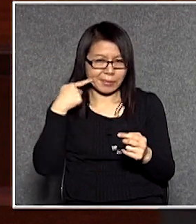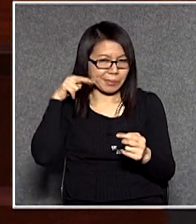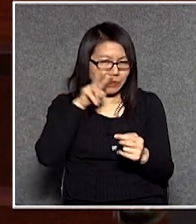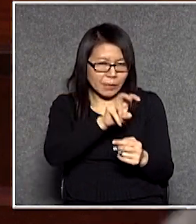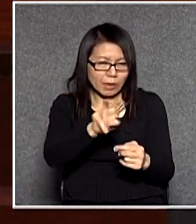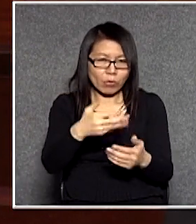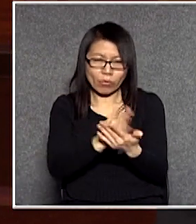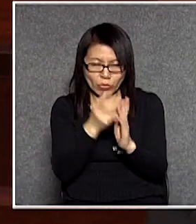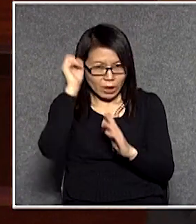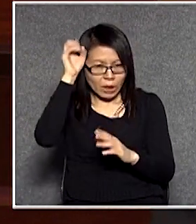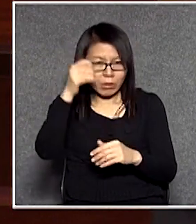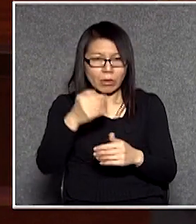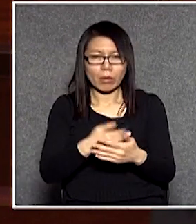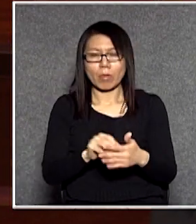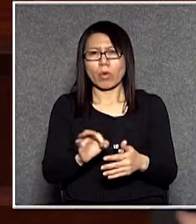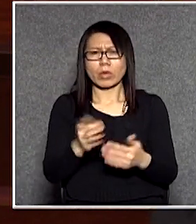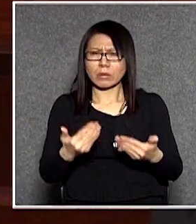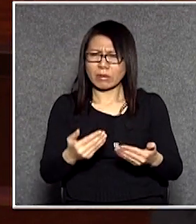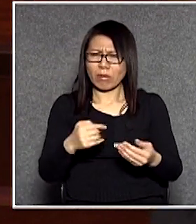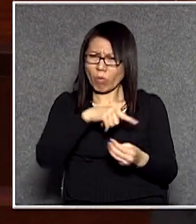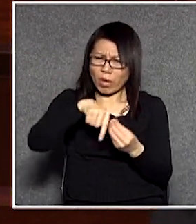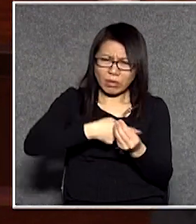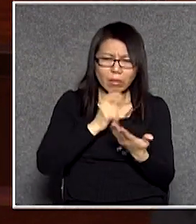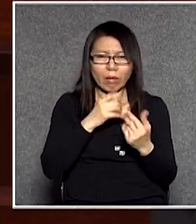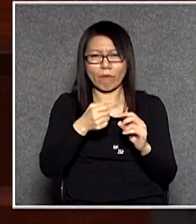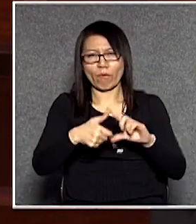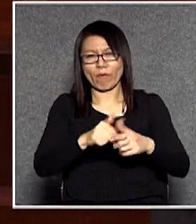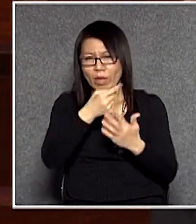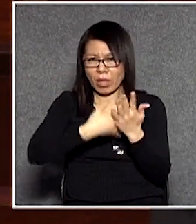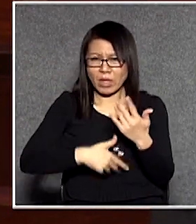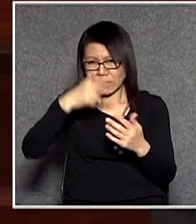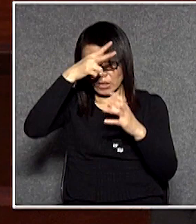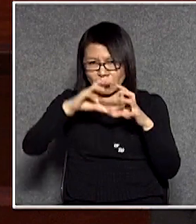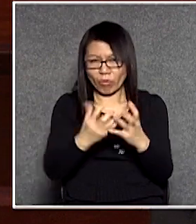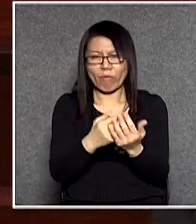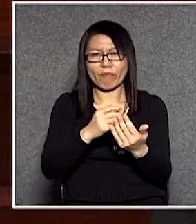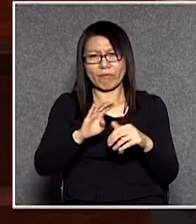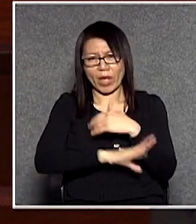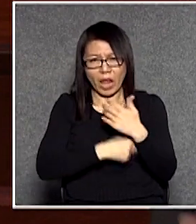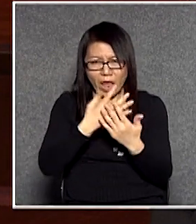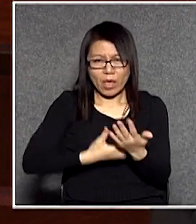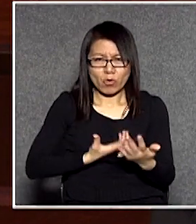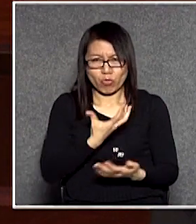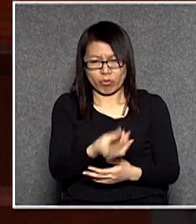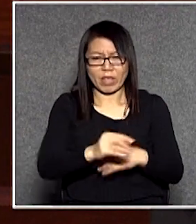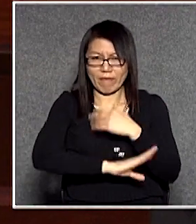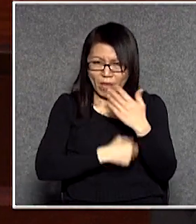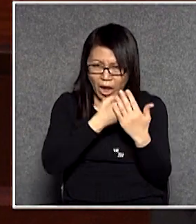在現在這樣的環境底下、這樣的體制底下，沒有政黨法、沒有政治捐獻法、沒有遊說法，是